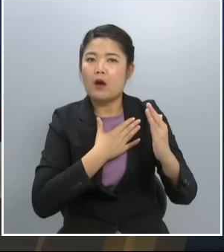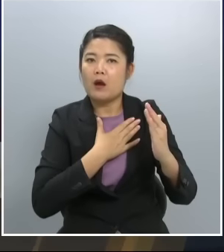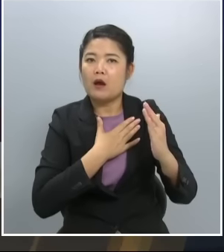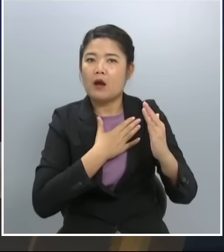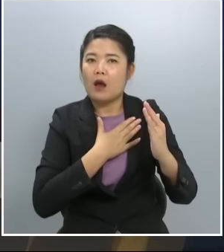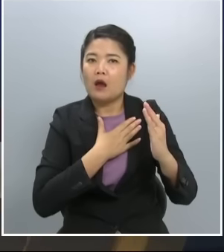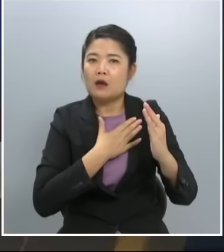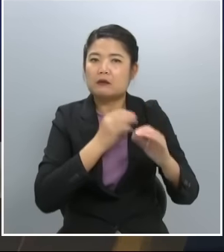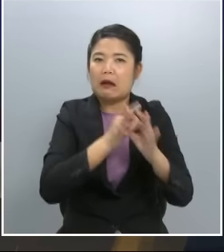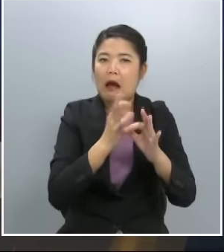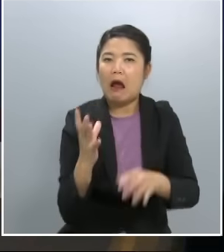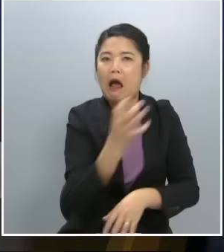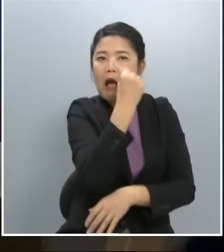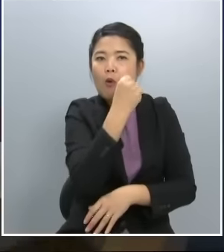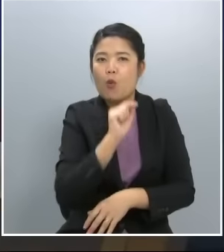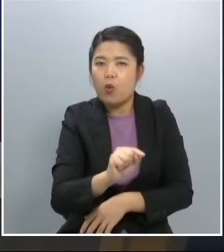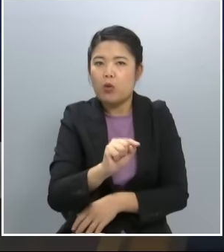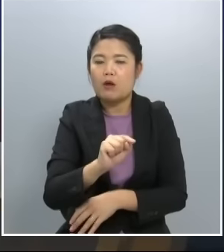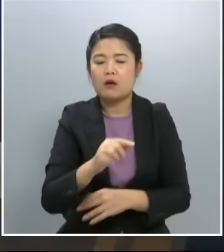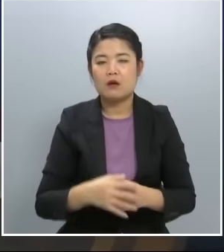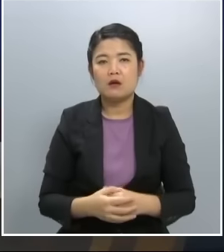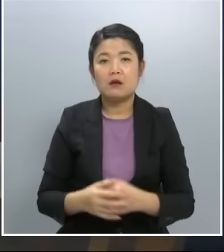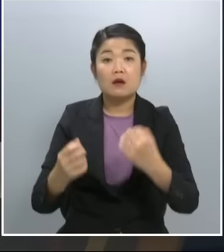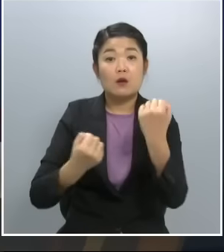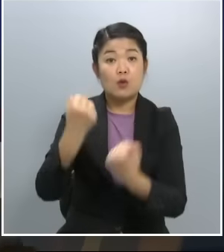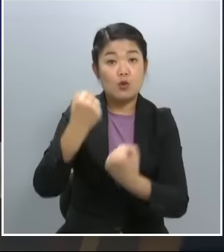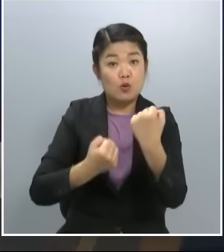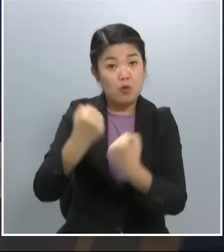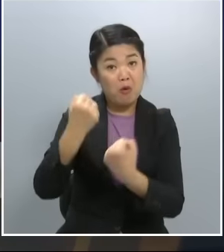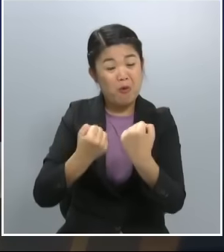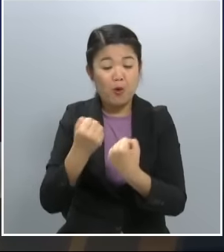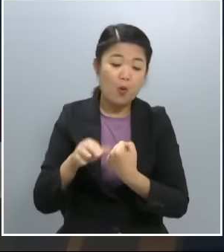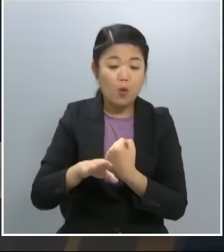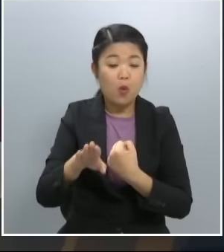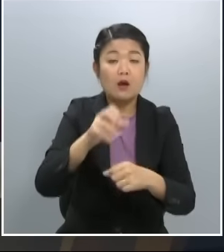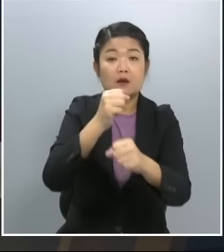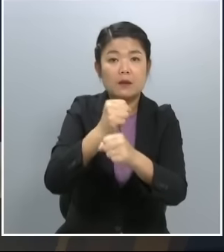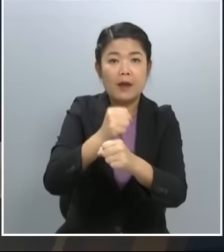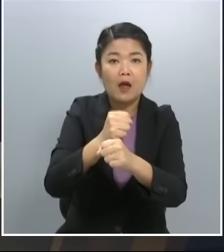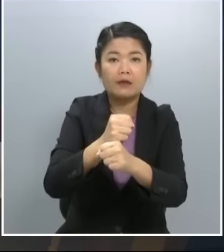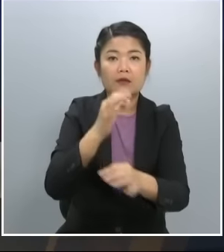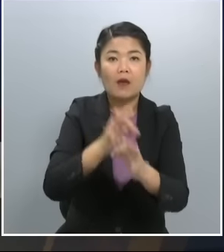แล้วก็ไม่อยากเห็นคนไทยที่มีรถขับรถไปทำงานถูกยึด